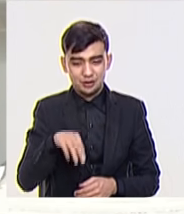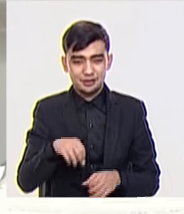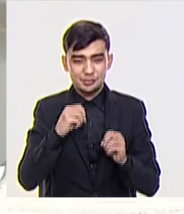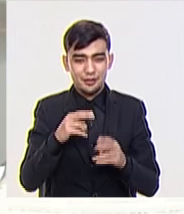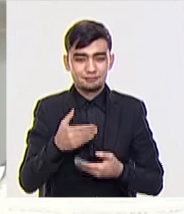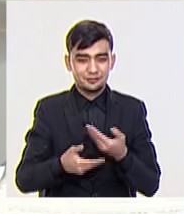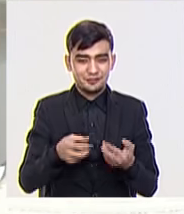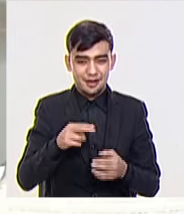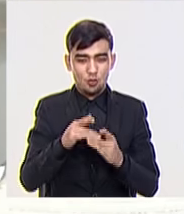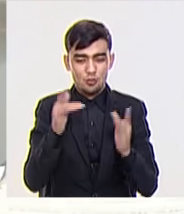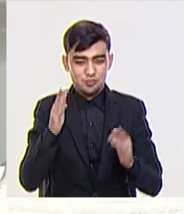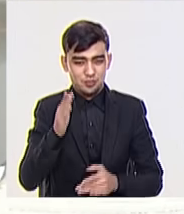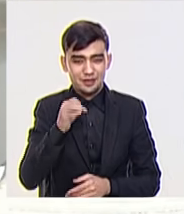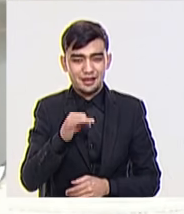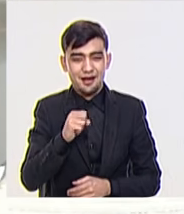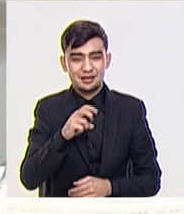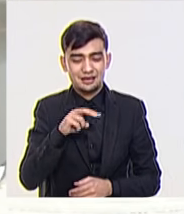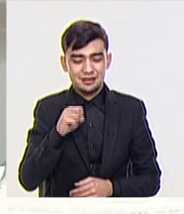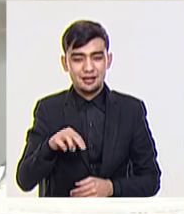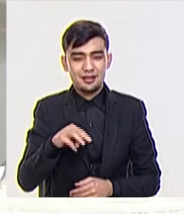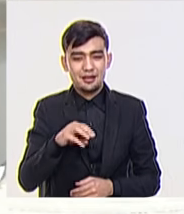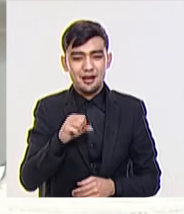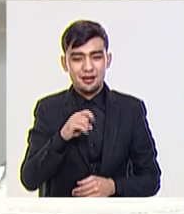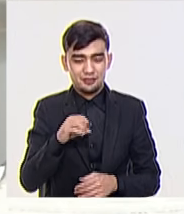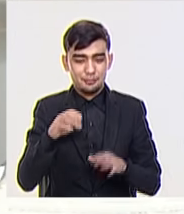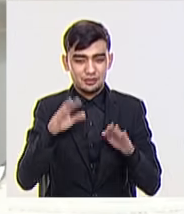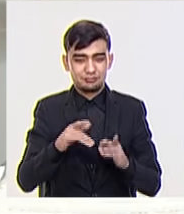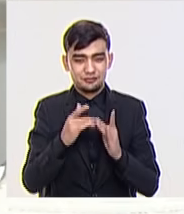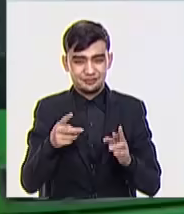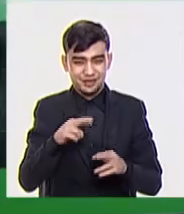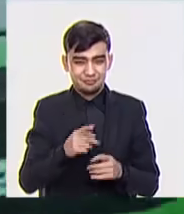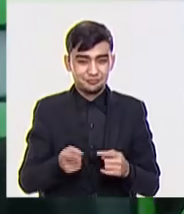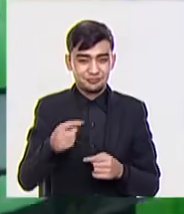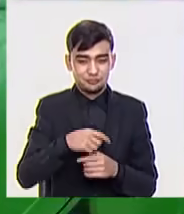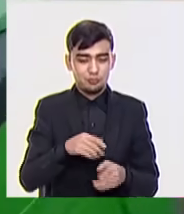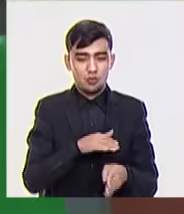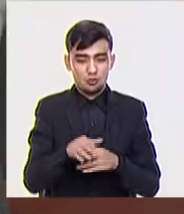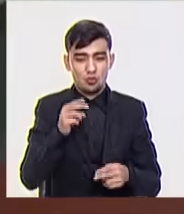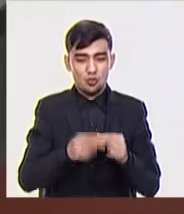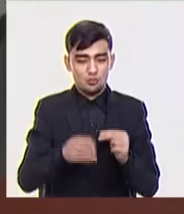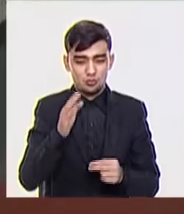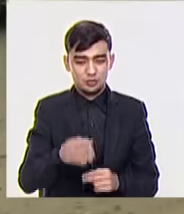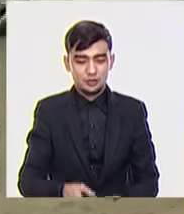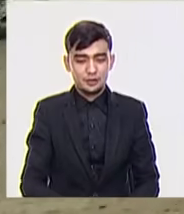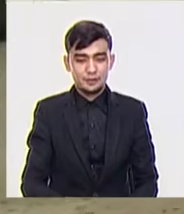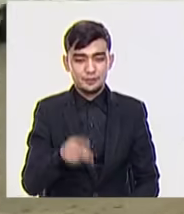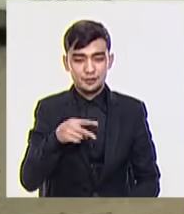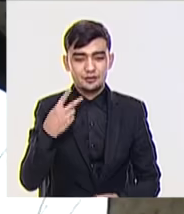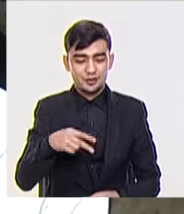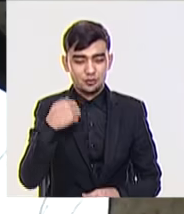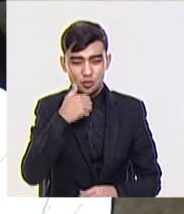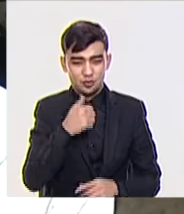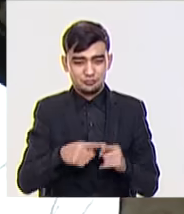көпірін саламыз. Ал Асыларма маңындағы кер айналу жолы алдағы жылы толық бітеді. 2020 жылдың 12 қарашасында